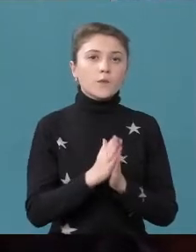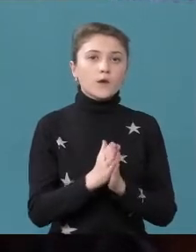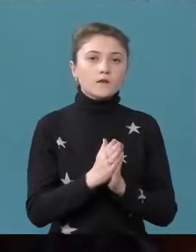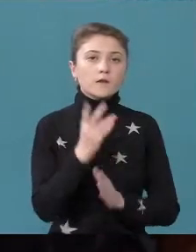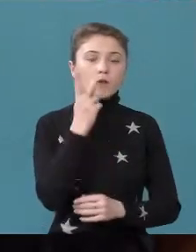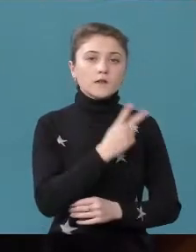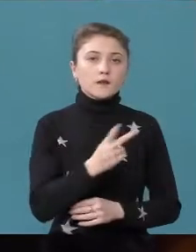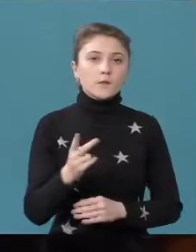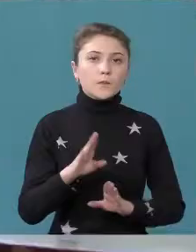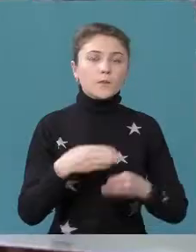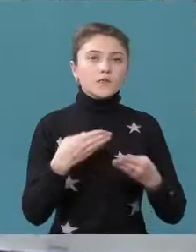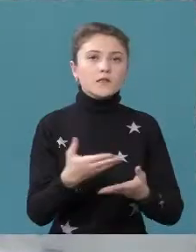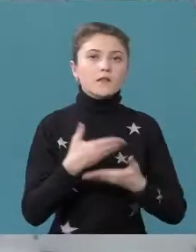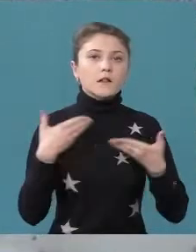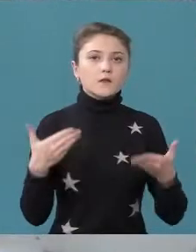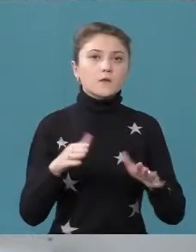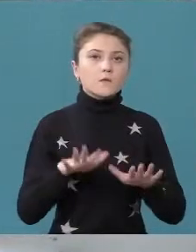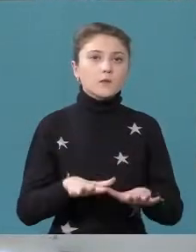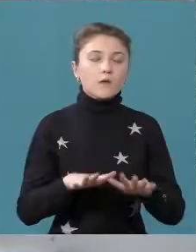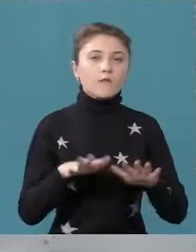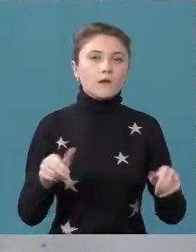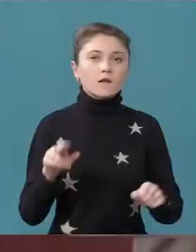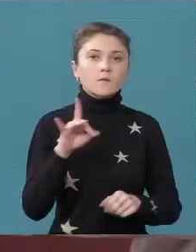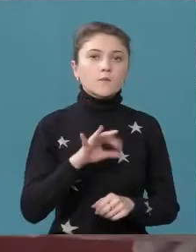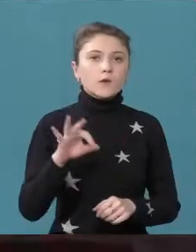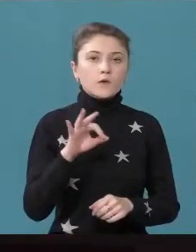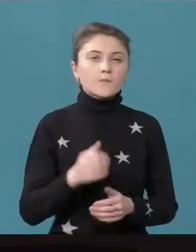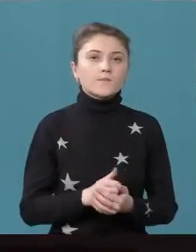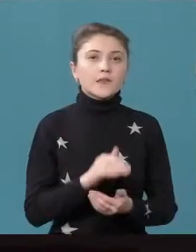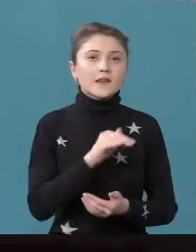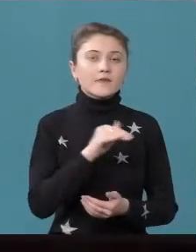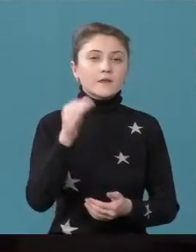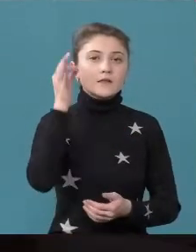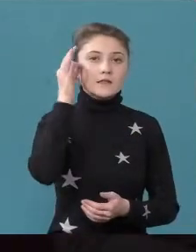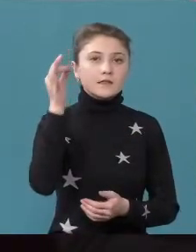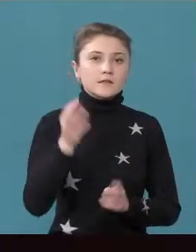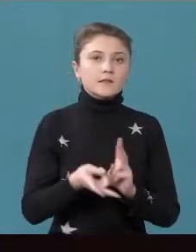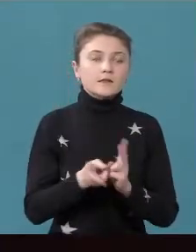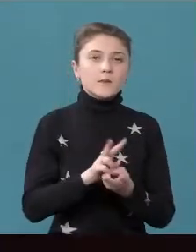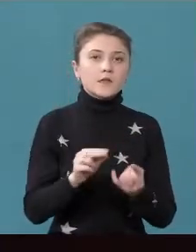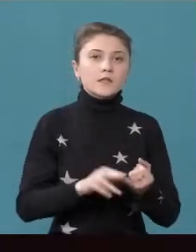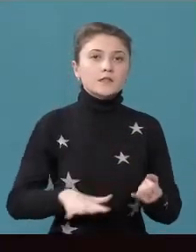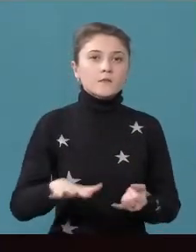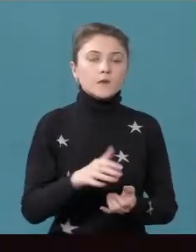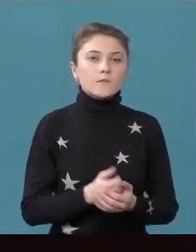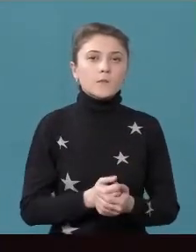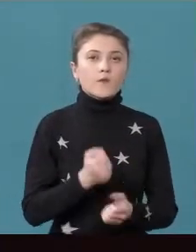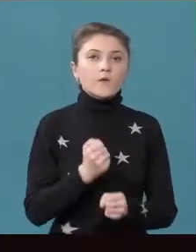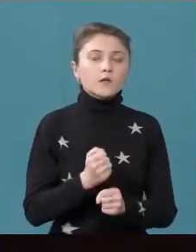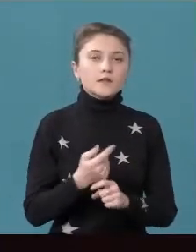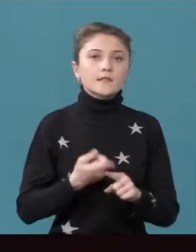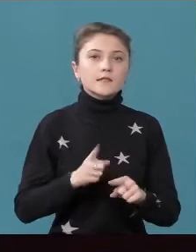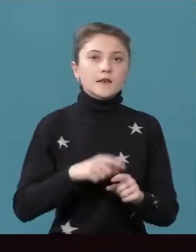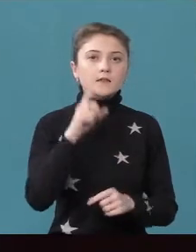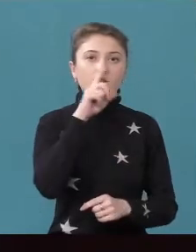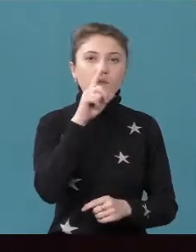розглянути пропозицію нашої міської влади про рівноцінну заміну земельної ділянки. Функціонувати ця заправка вона